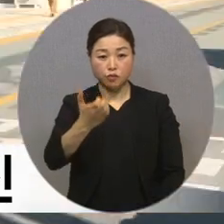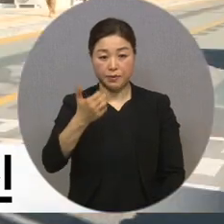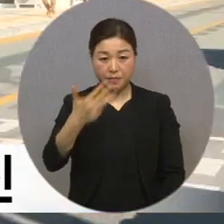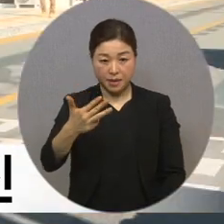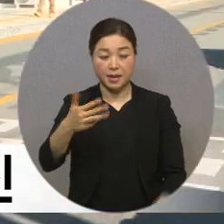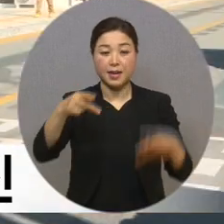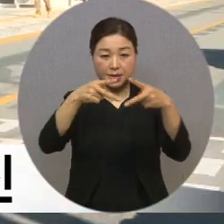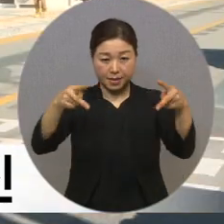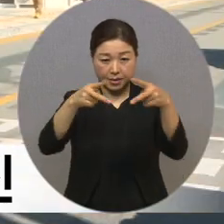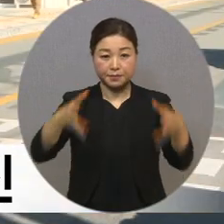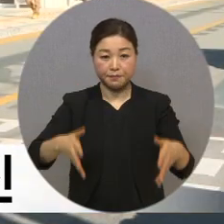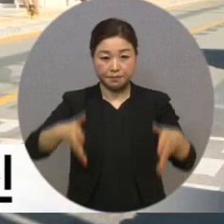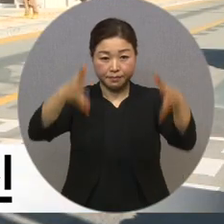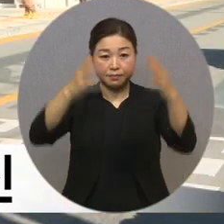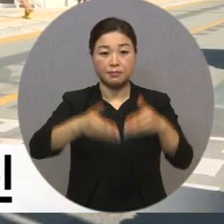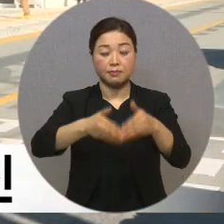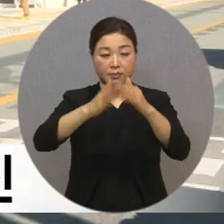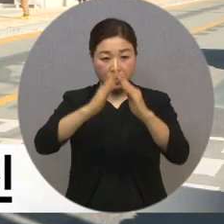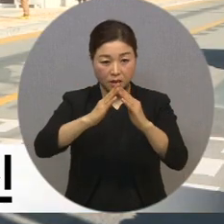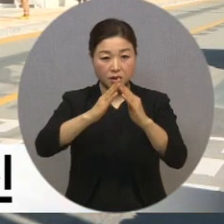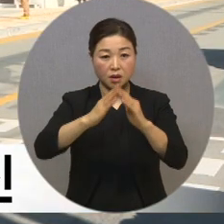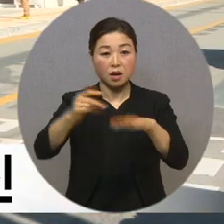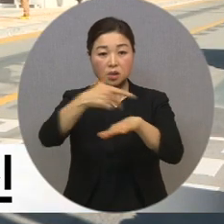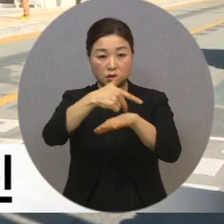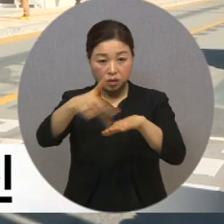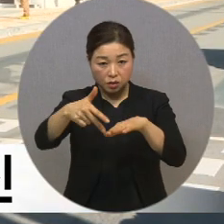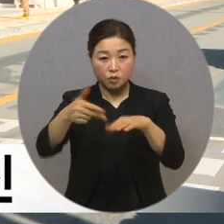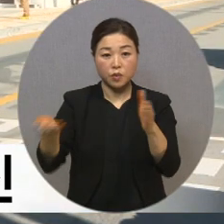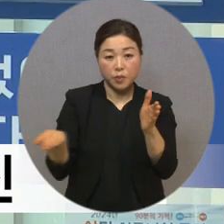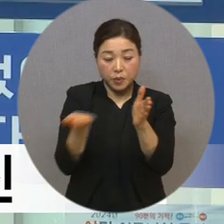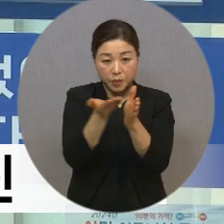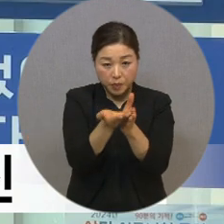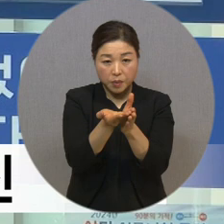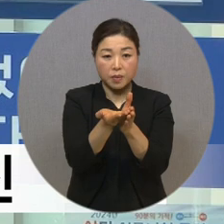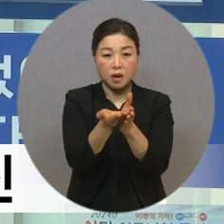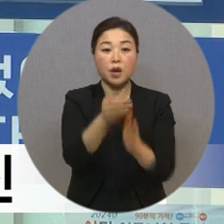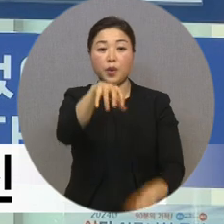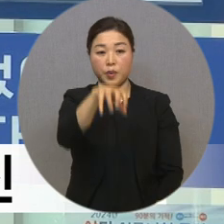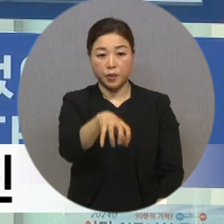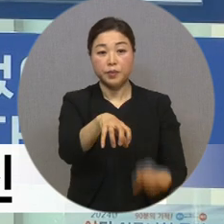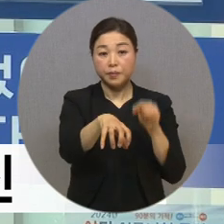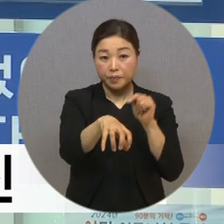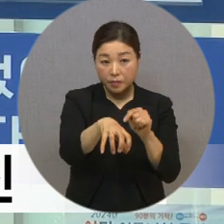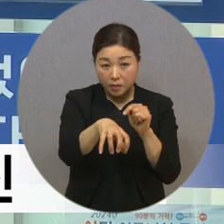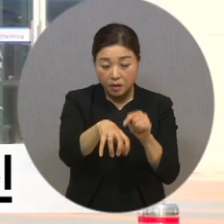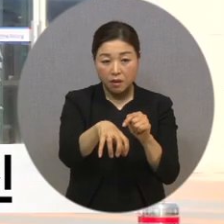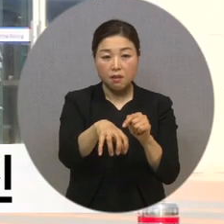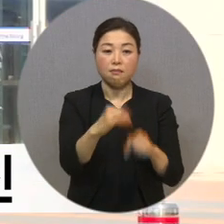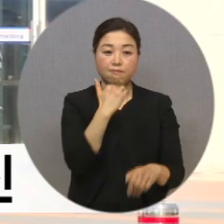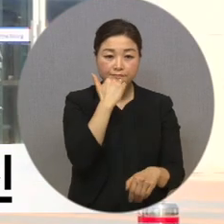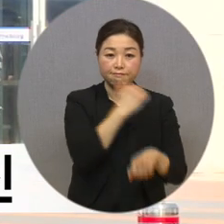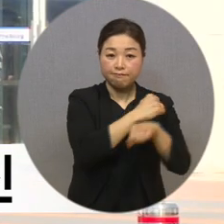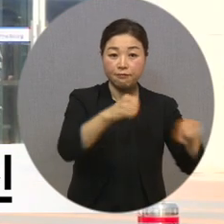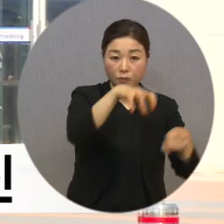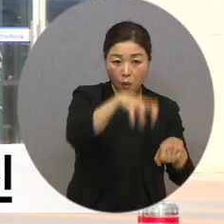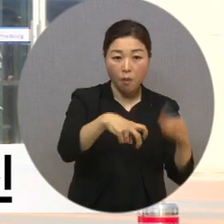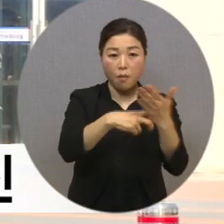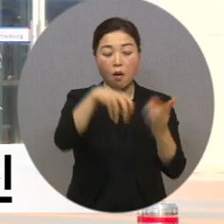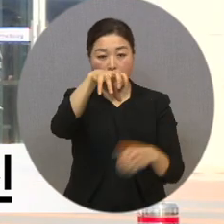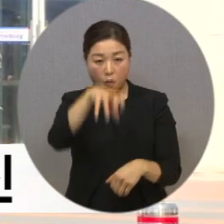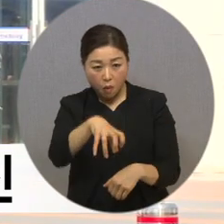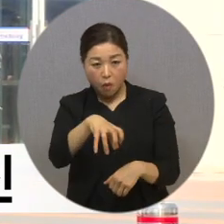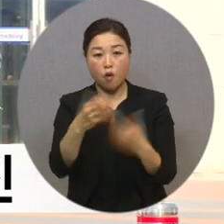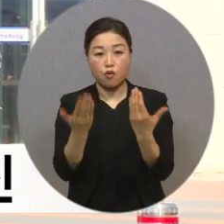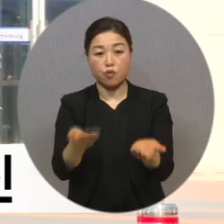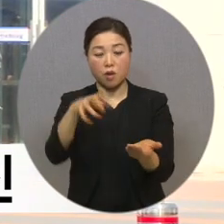998제곱미터에 2층 건물로 준공된 진도항 연안 여객 터미널은 대합실과 매표소뿐만 아니라 휴게실과 진돗개